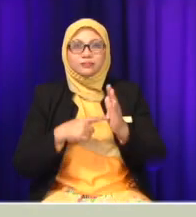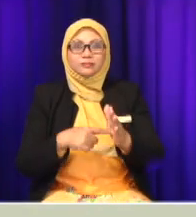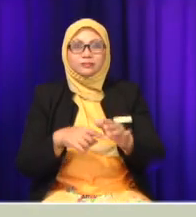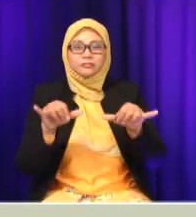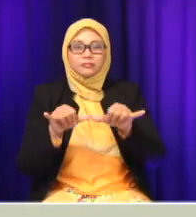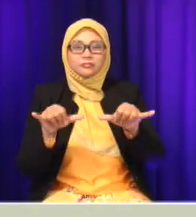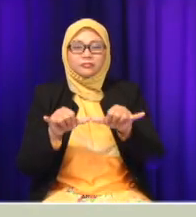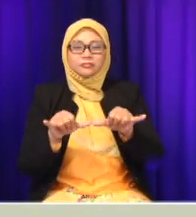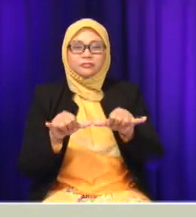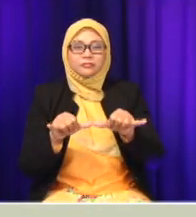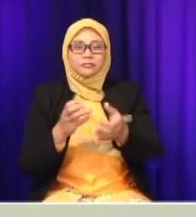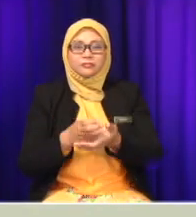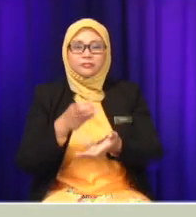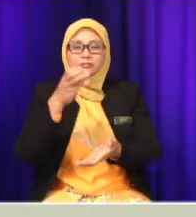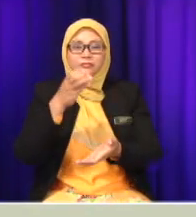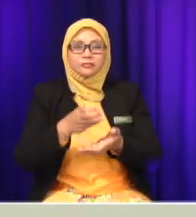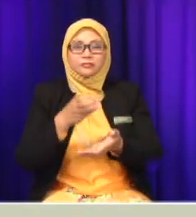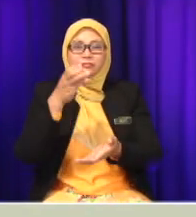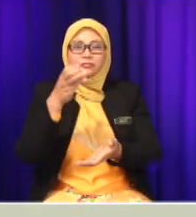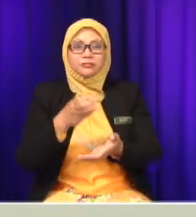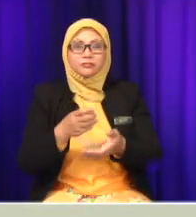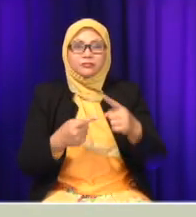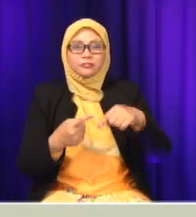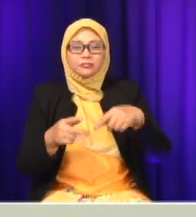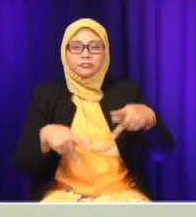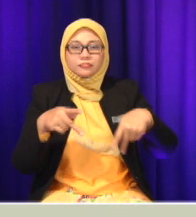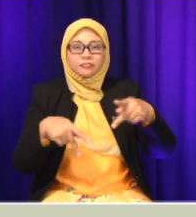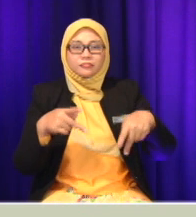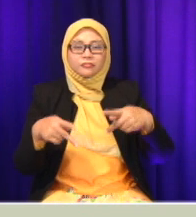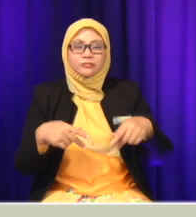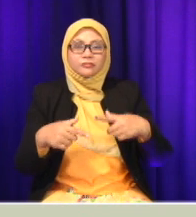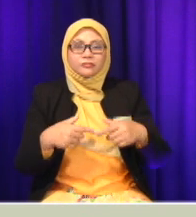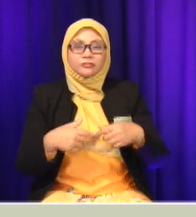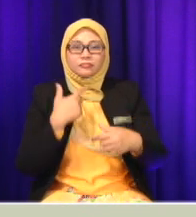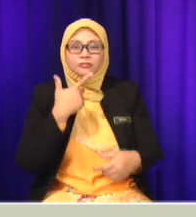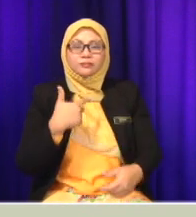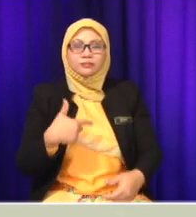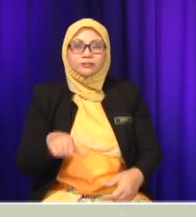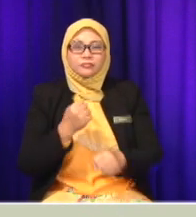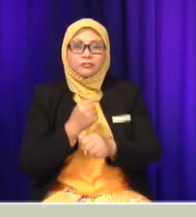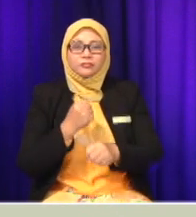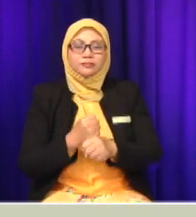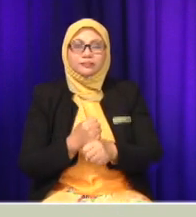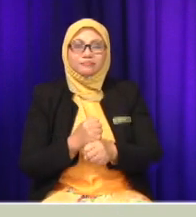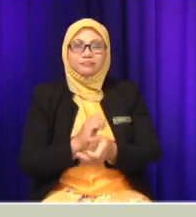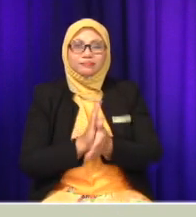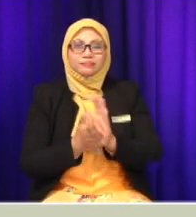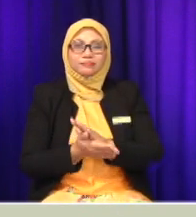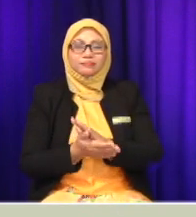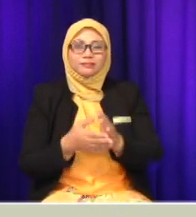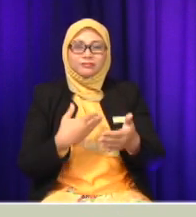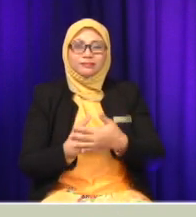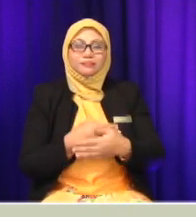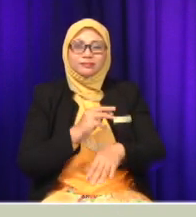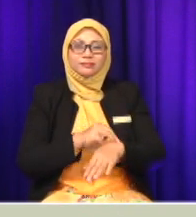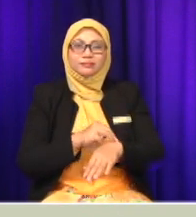injap Oke batang injap juga bila proses dia dah terlalu lama Oke dia bekerja sampai satu masa Ia juga akan mengalami kehausan jadi